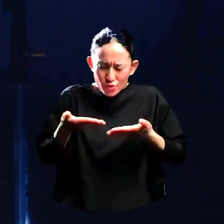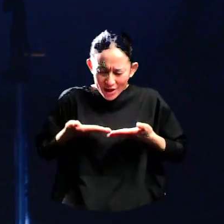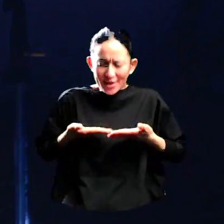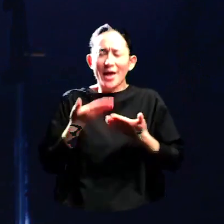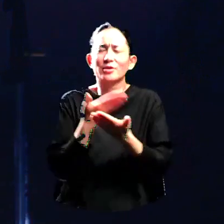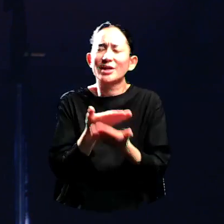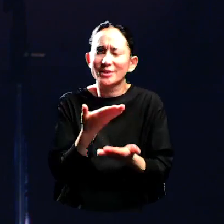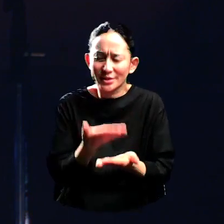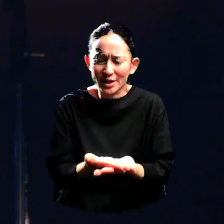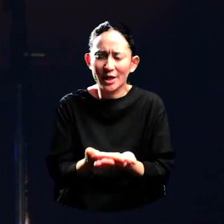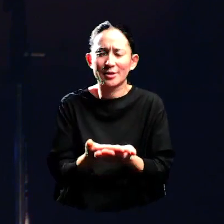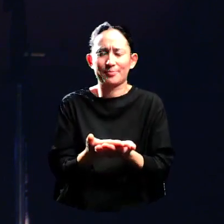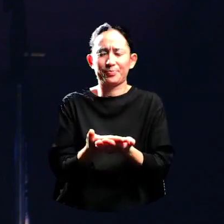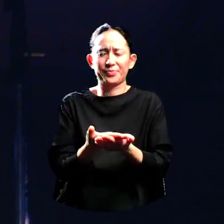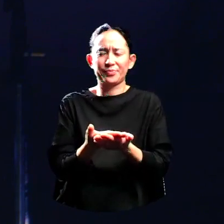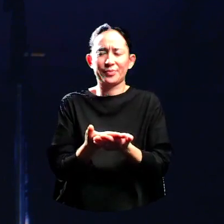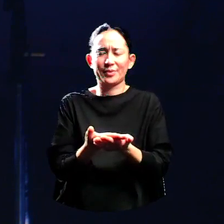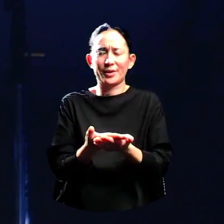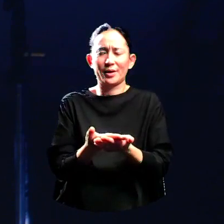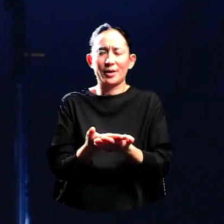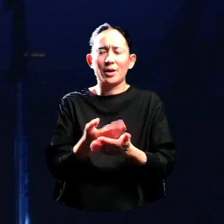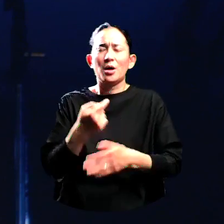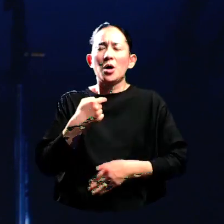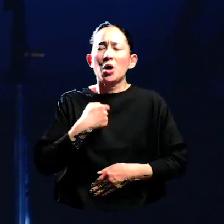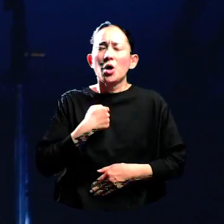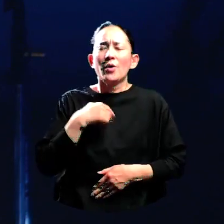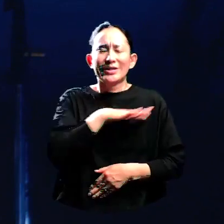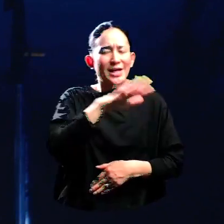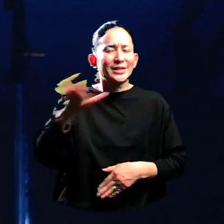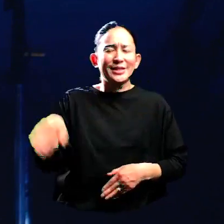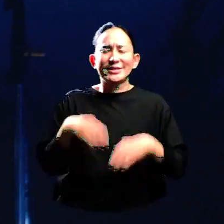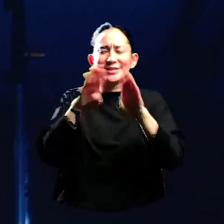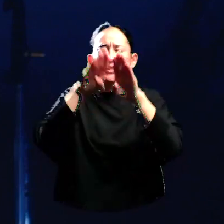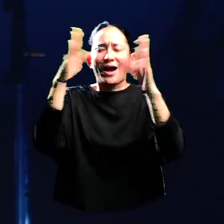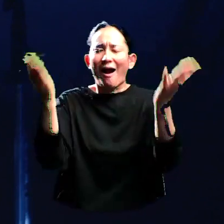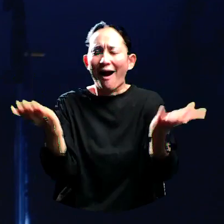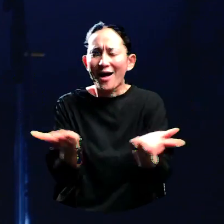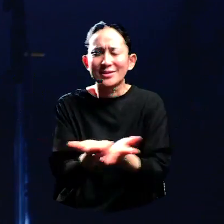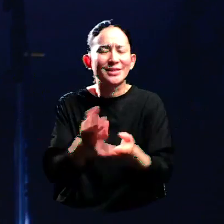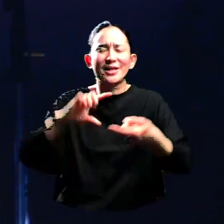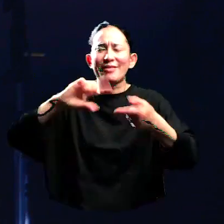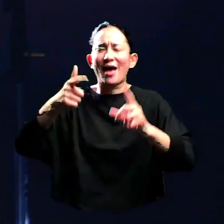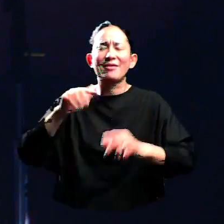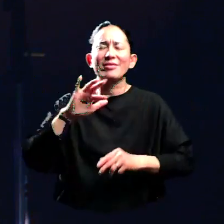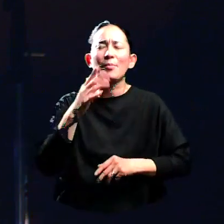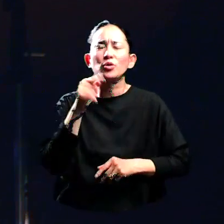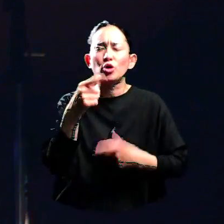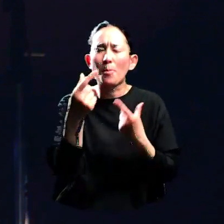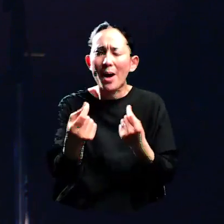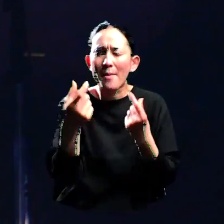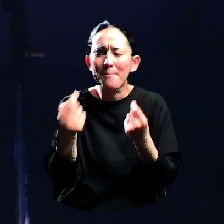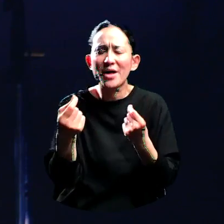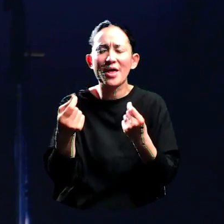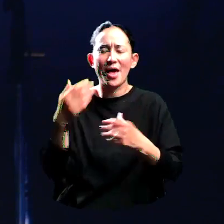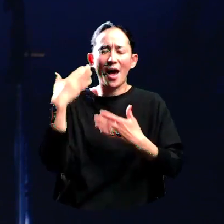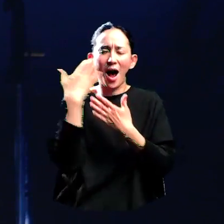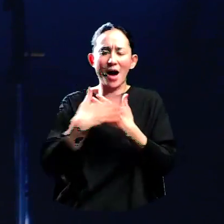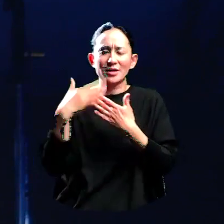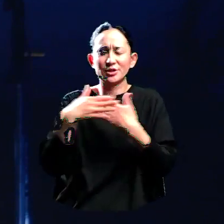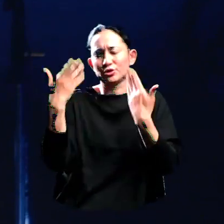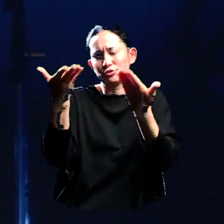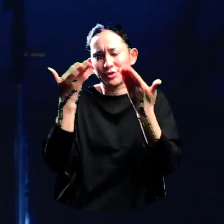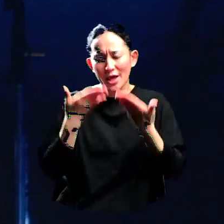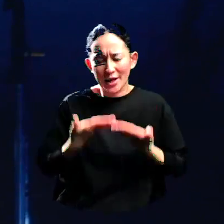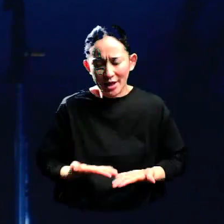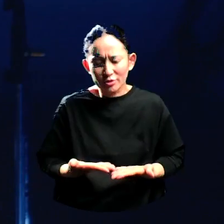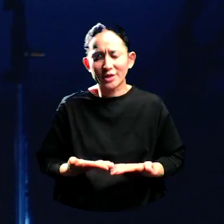なたが私たちを完全じゃないままでも愛して、また許して受け入れてくださること、ありがとうございます。あなたの十字架、